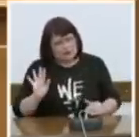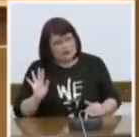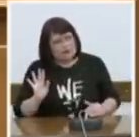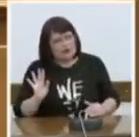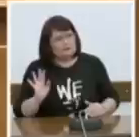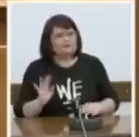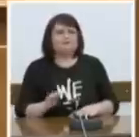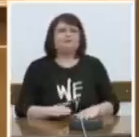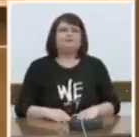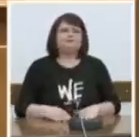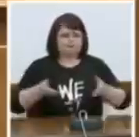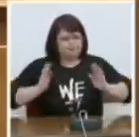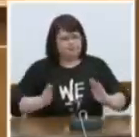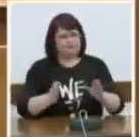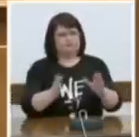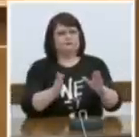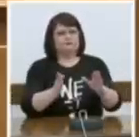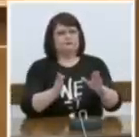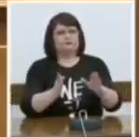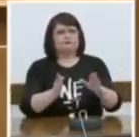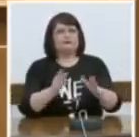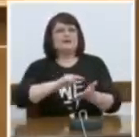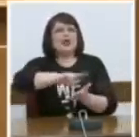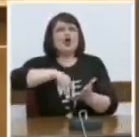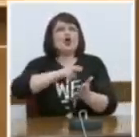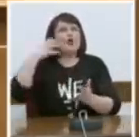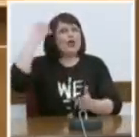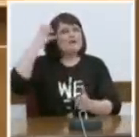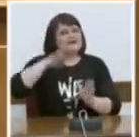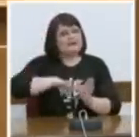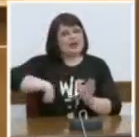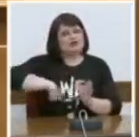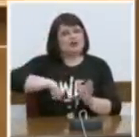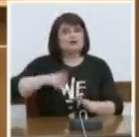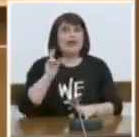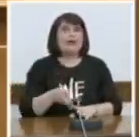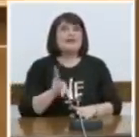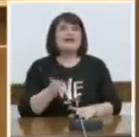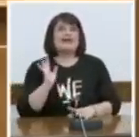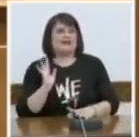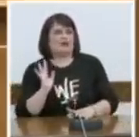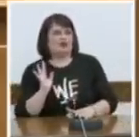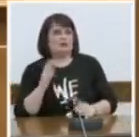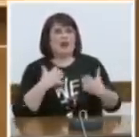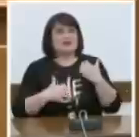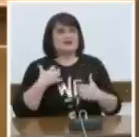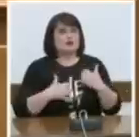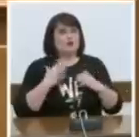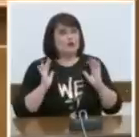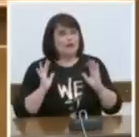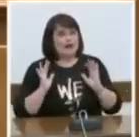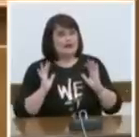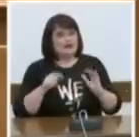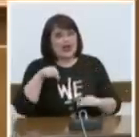όταν προχωρά μαζί με την αφαίρεση του ρόλου της επιστήμης είναι επικίνδυνο. Δεν μπορούμε να μην το πούμε. Μας ανησυχεί ιδιαίτερα το ότι αυτή η